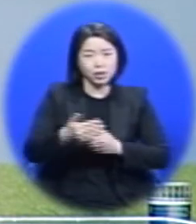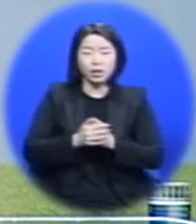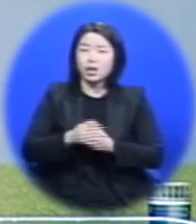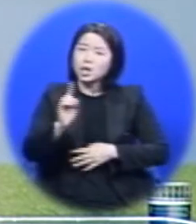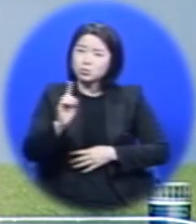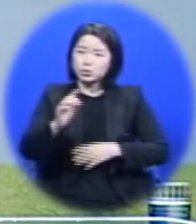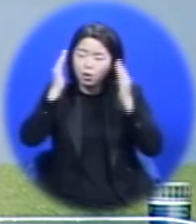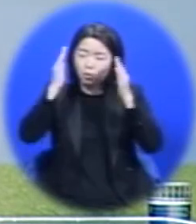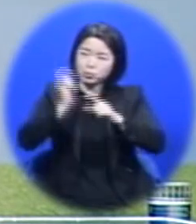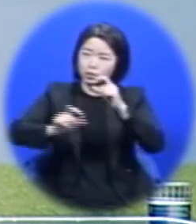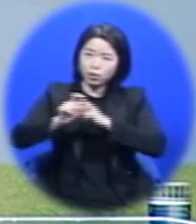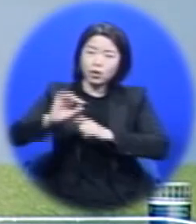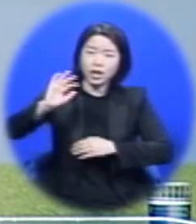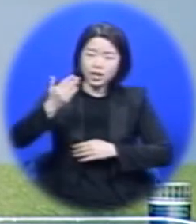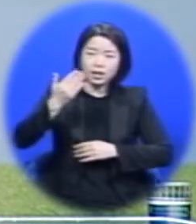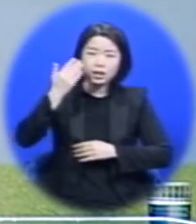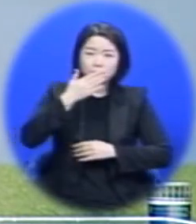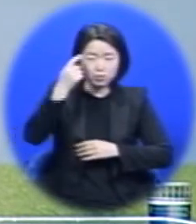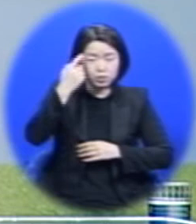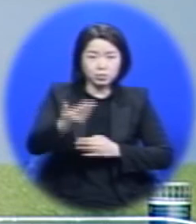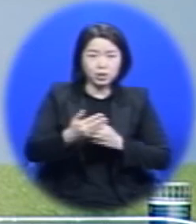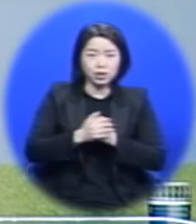뭐 공부를 더 해야만 할 수 있는 거예요?